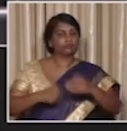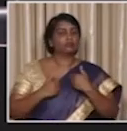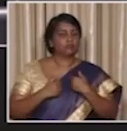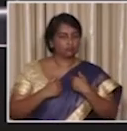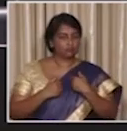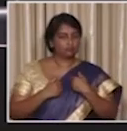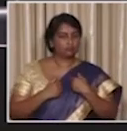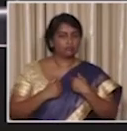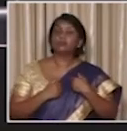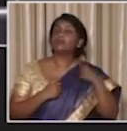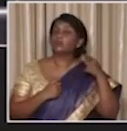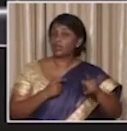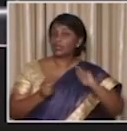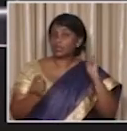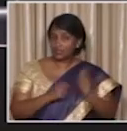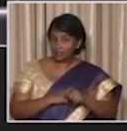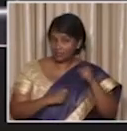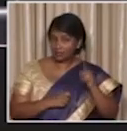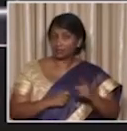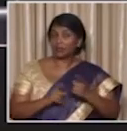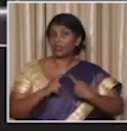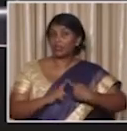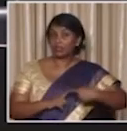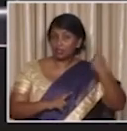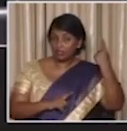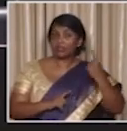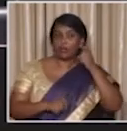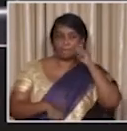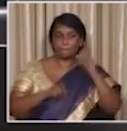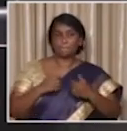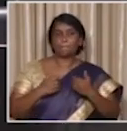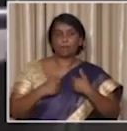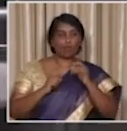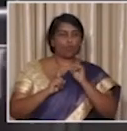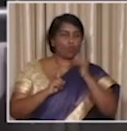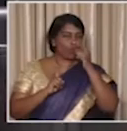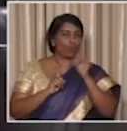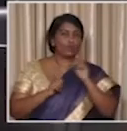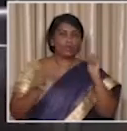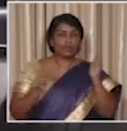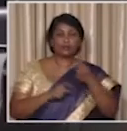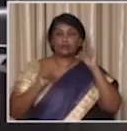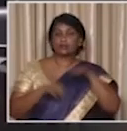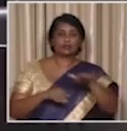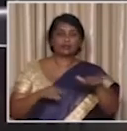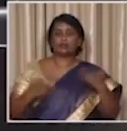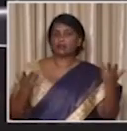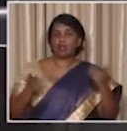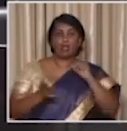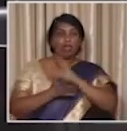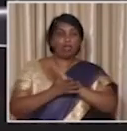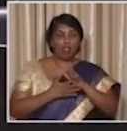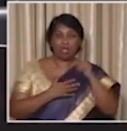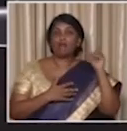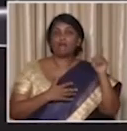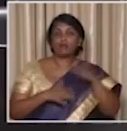යන්නේ. සා අපි මේ ක්‍රිකට් ක්‍රීඩාව වැඩි දියුණු කරන්න උදව් කරමු මිනිස්සු. පුත්‍රලන් දිස්ත්‍රික්කේ ක්‍රිකට් ගහන්න ග්‍රවුන්ඩ් එකක් නැහැ. හලාවත ග්‍රවුන්ඩ්